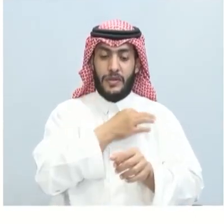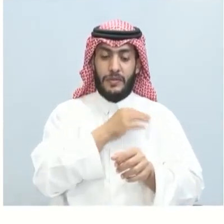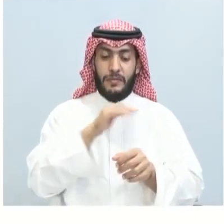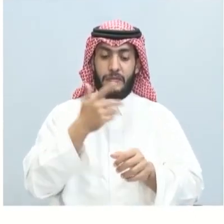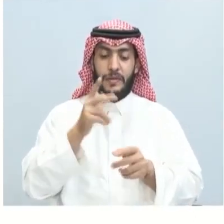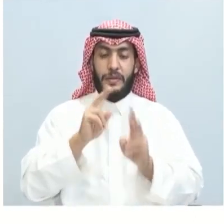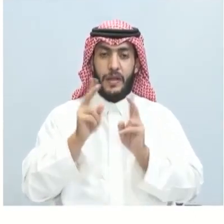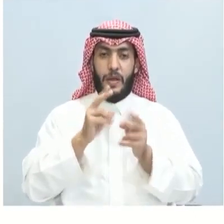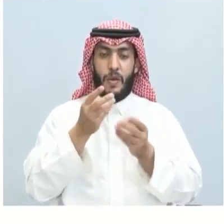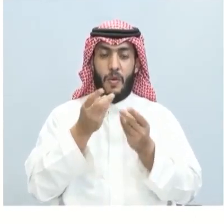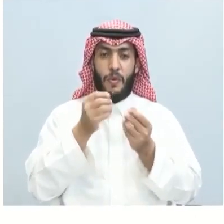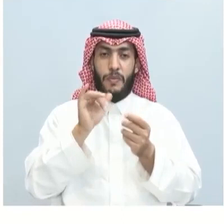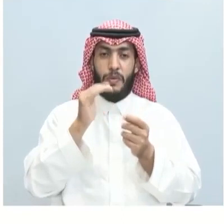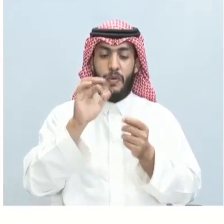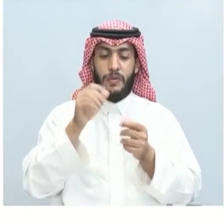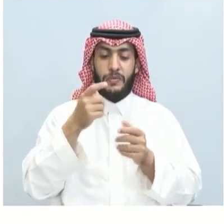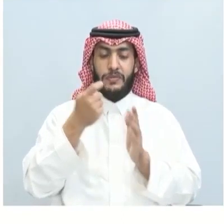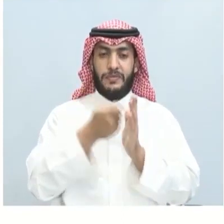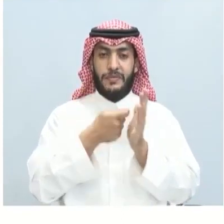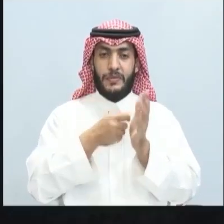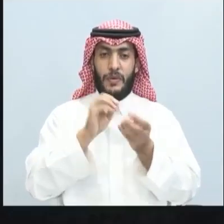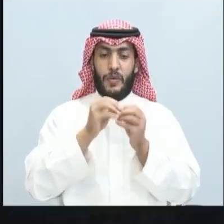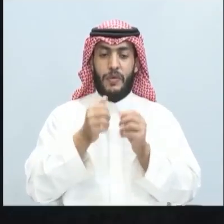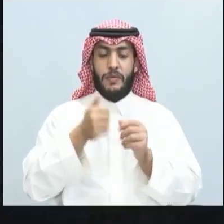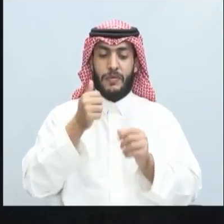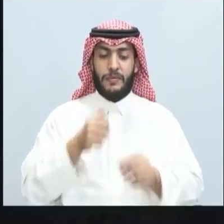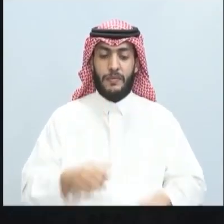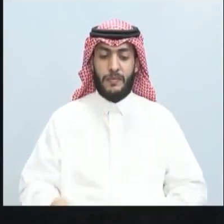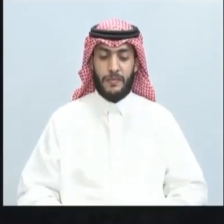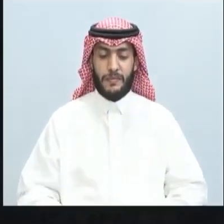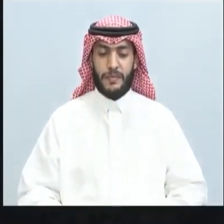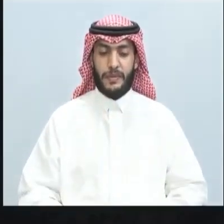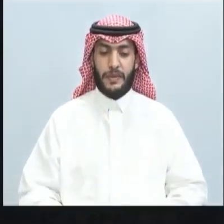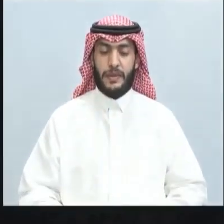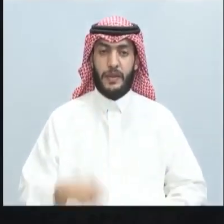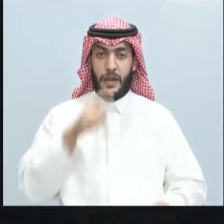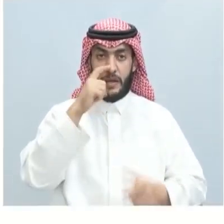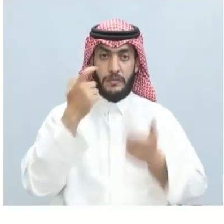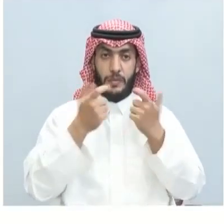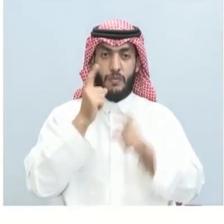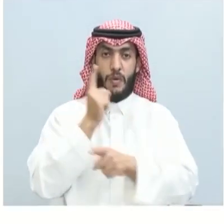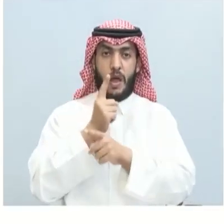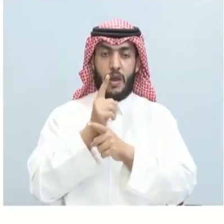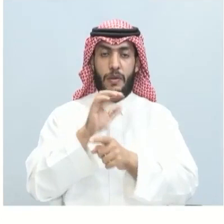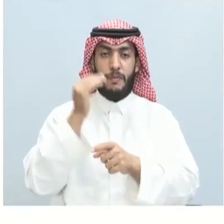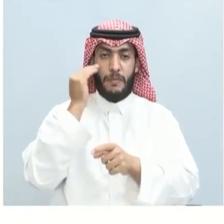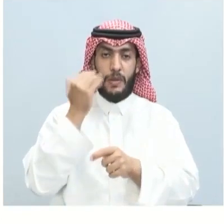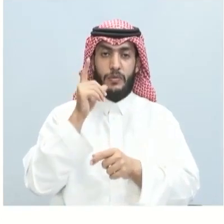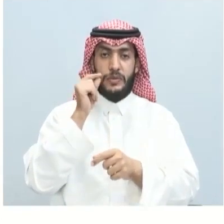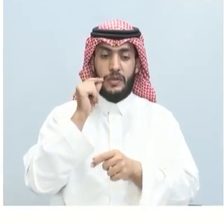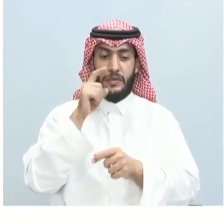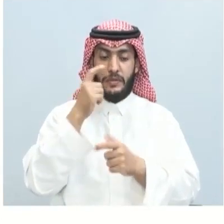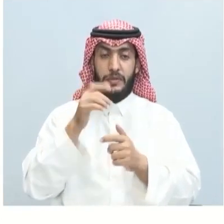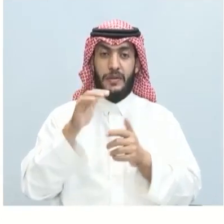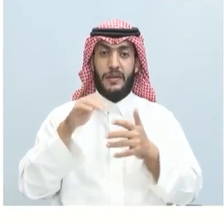يتغير اللون وسجل لون الناتج طبعا ستكون التجربه تحت اشراف المعلم والمعلمه